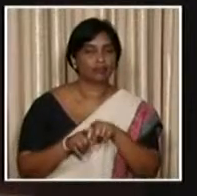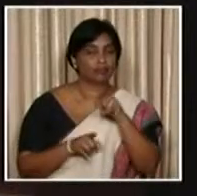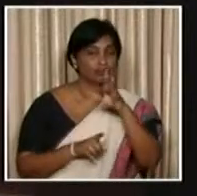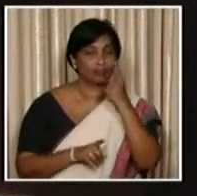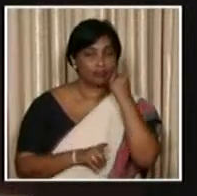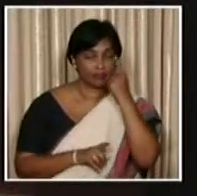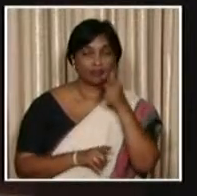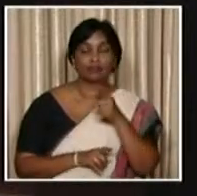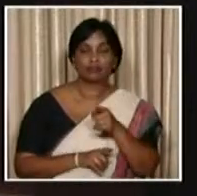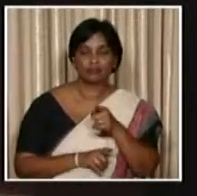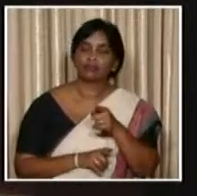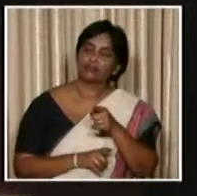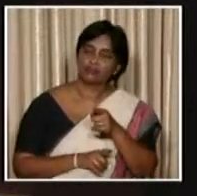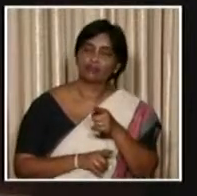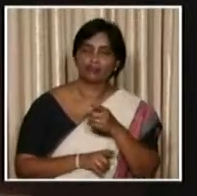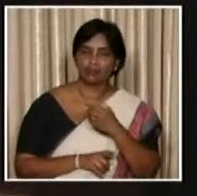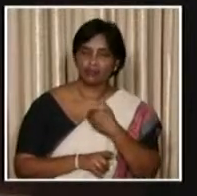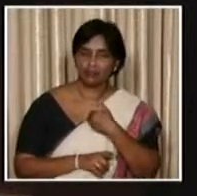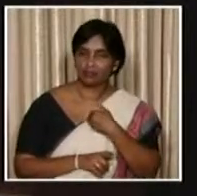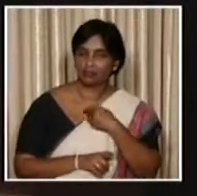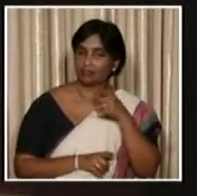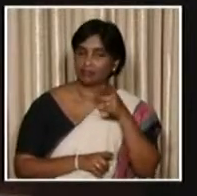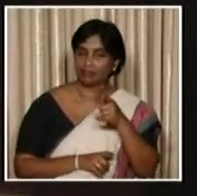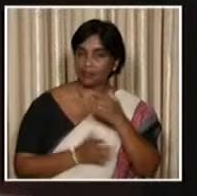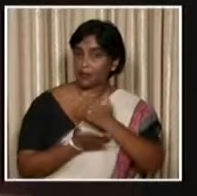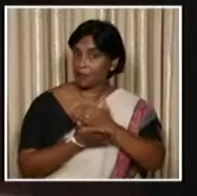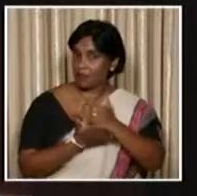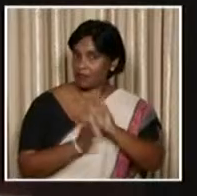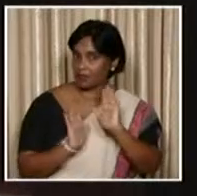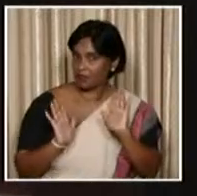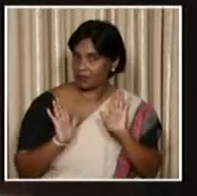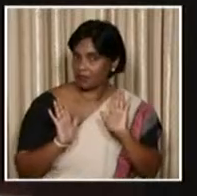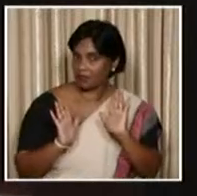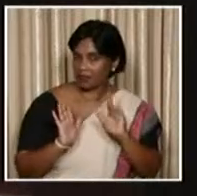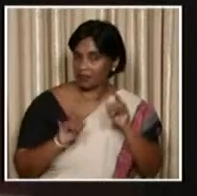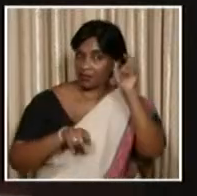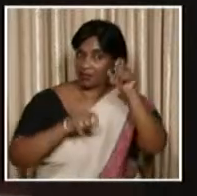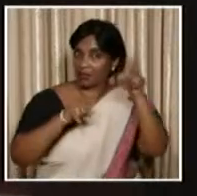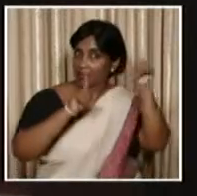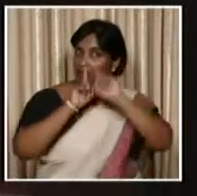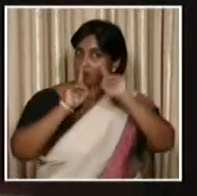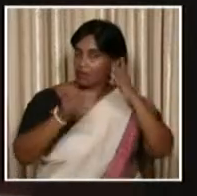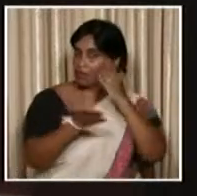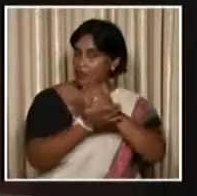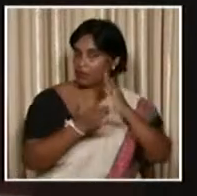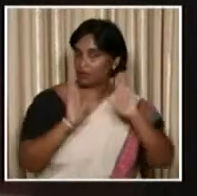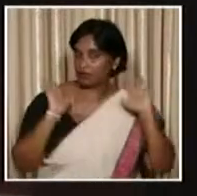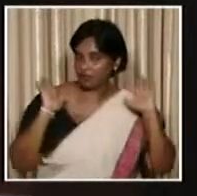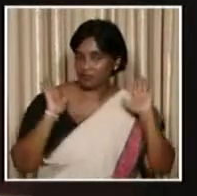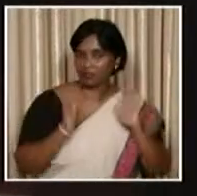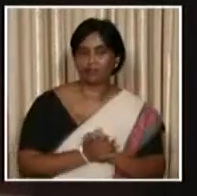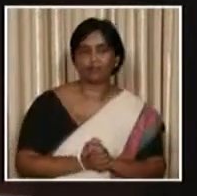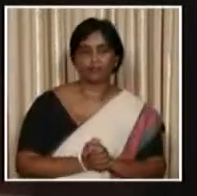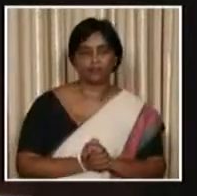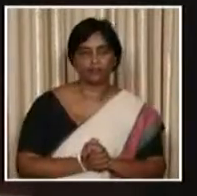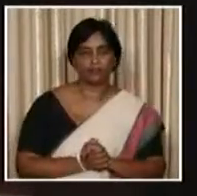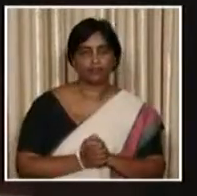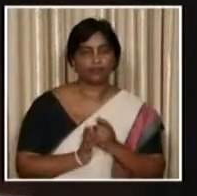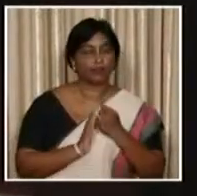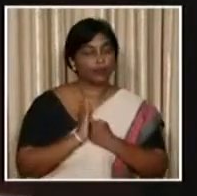ඔබතුමාගේ බුද්ධියට මම හිතන්නේ මේ මම ඔබතුමාට බාධා කරේ නැහැ ඔබතුමාගේ ගෝල බාලින්ටත් කියන්න බාධා කරන්න එපයි කියලා